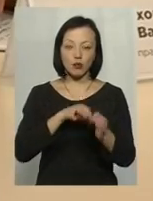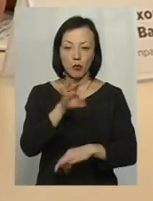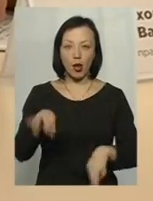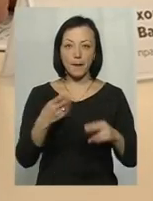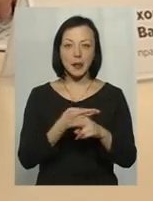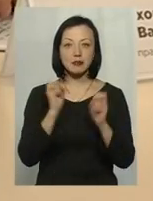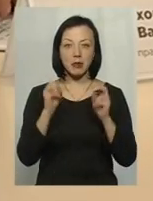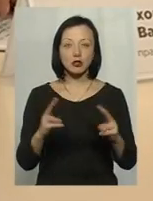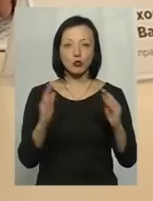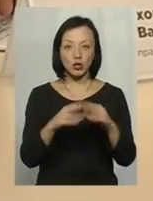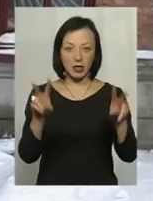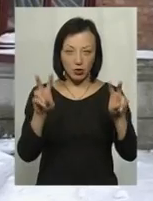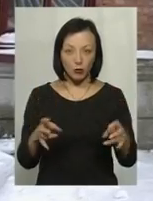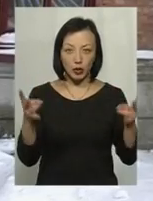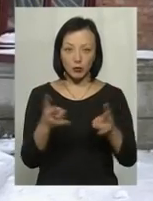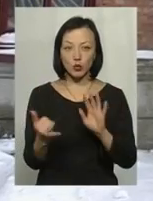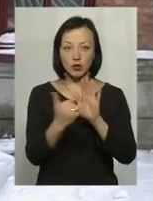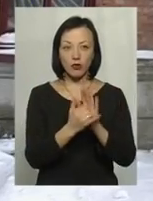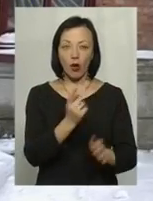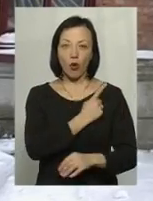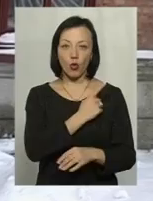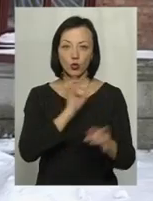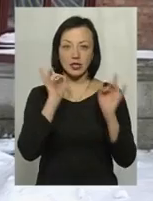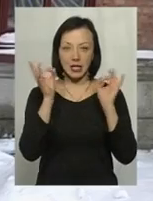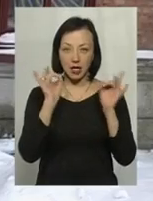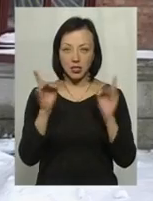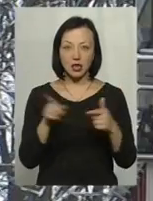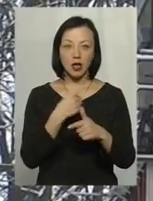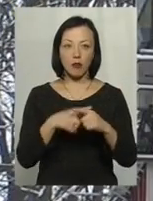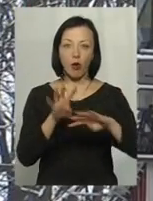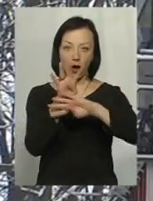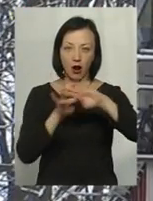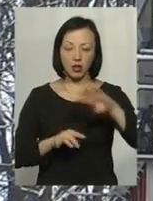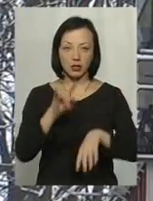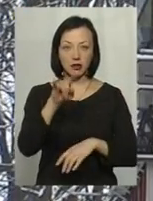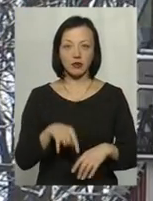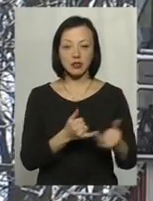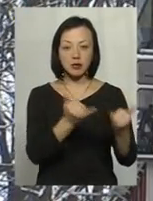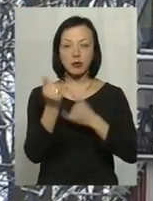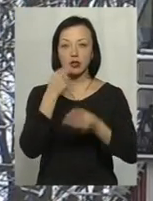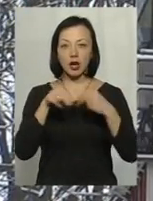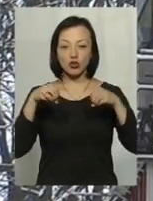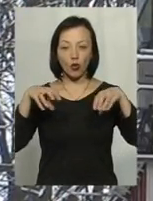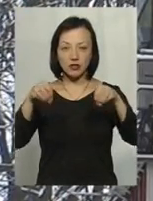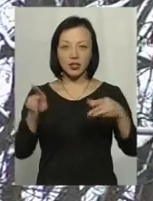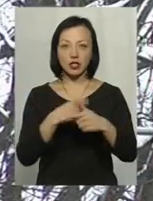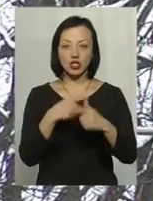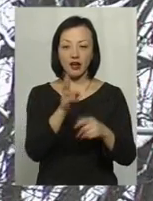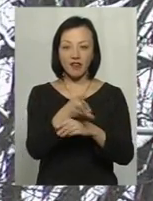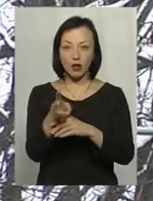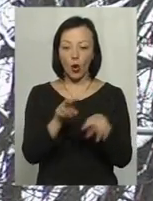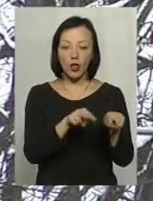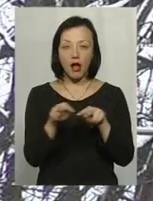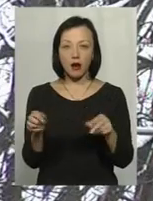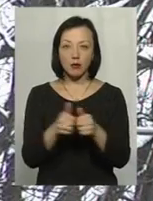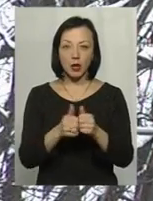«Безпечний будинок». Приміром, де потрібно встановити охоронну сигналізацію чи грати на вікнах, забезпечити краще освітлення чи відеонагляд